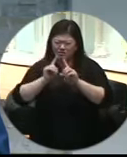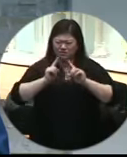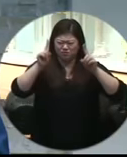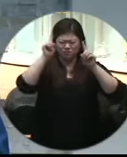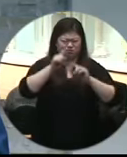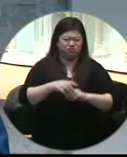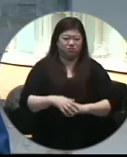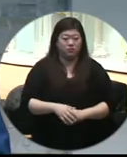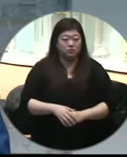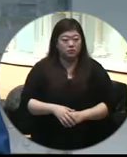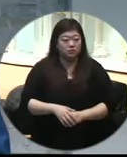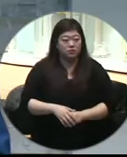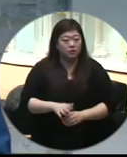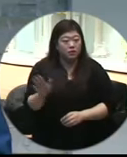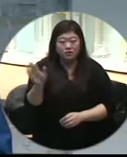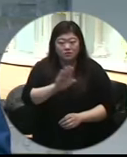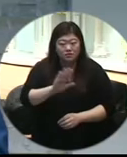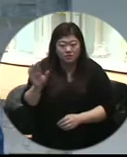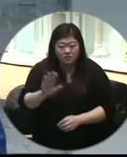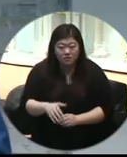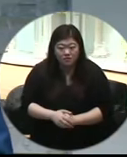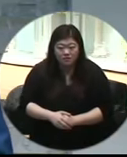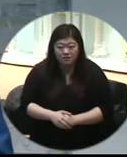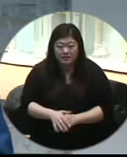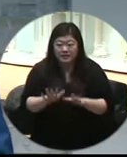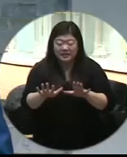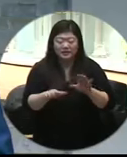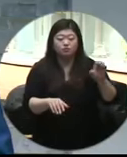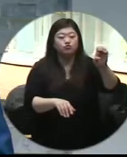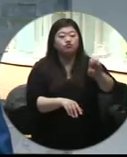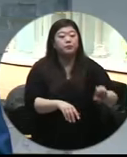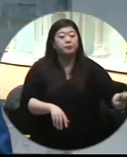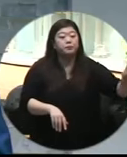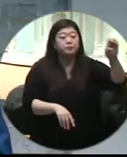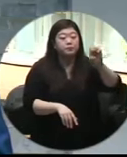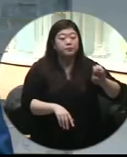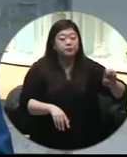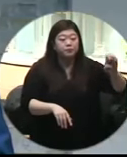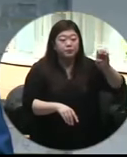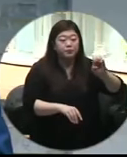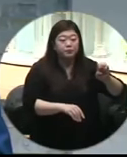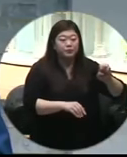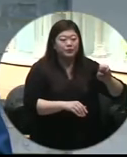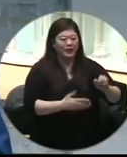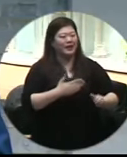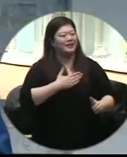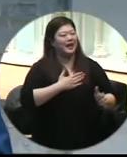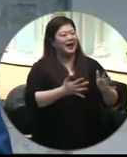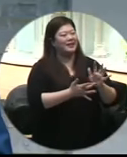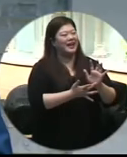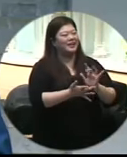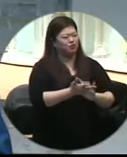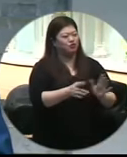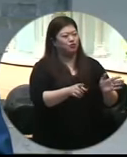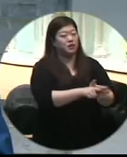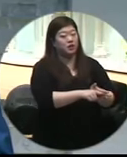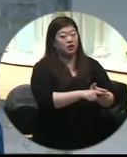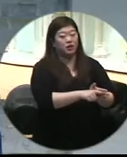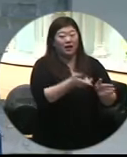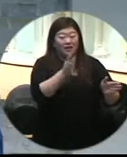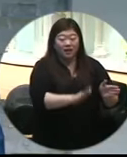지금 유럽의 크리스찬들을요 반 이상이 천국을 믿지 않습니다. 지옥을 믿지